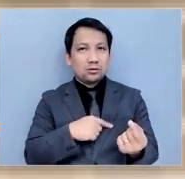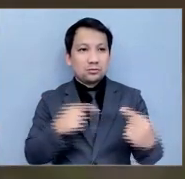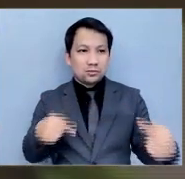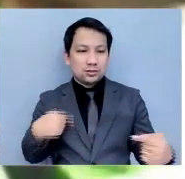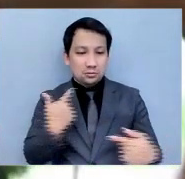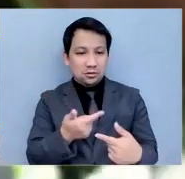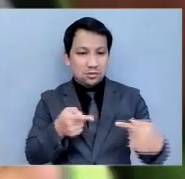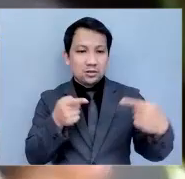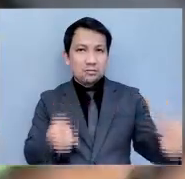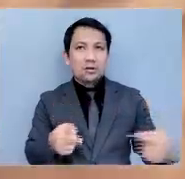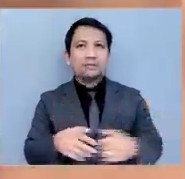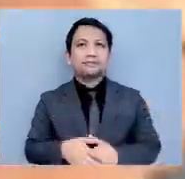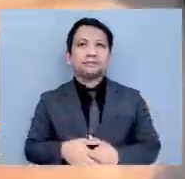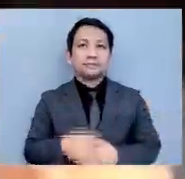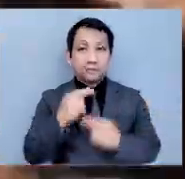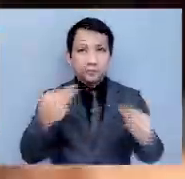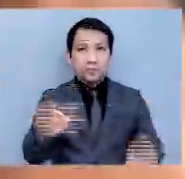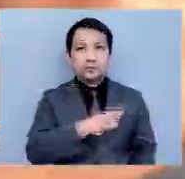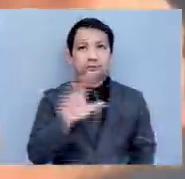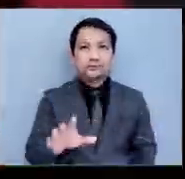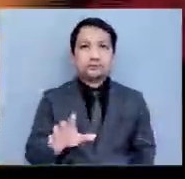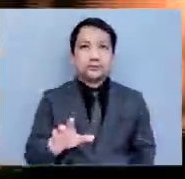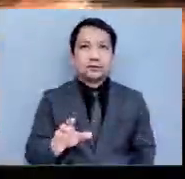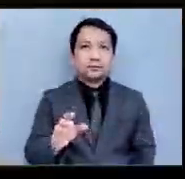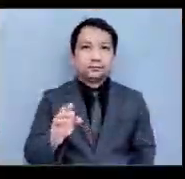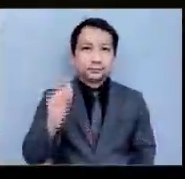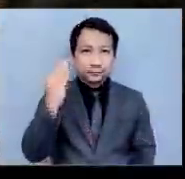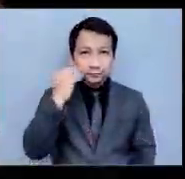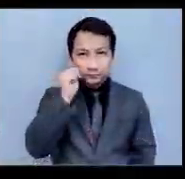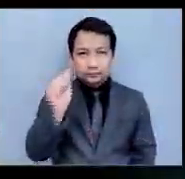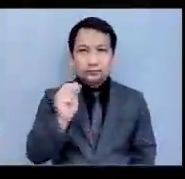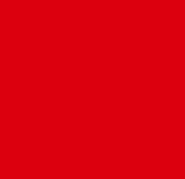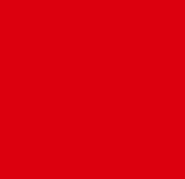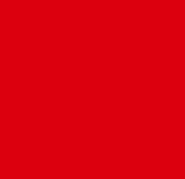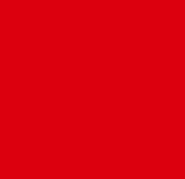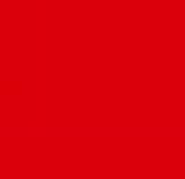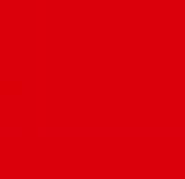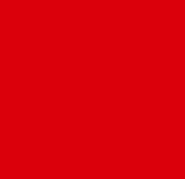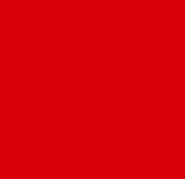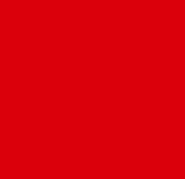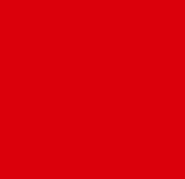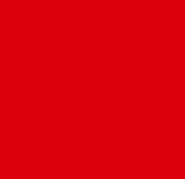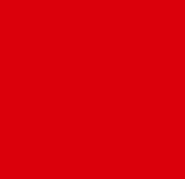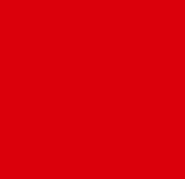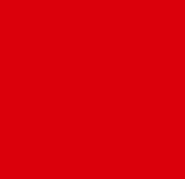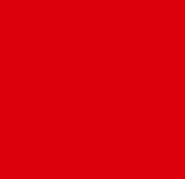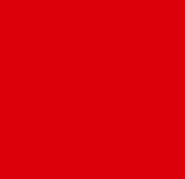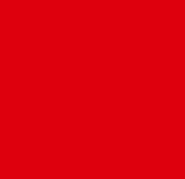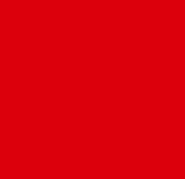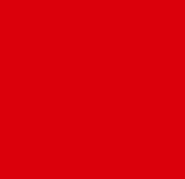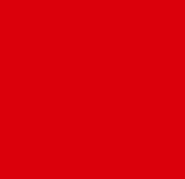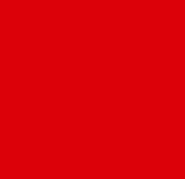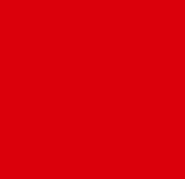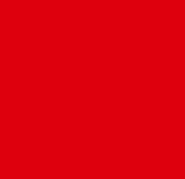yon. Nagbabalita mula sa frontline, Marlene Alcaide, News 5. Mga kapatid, Feral